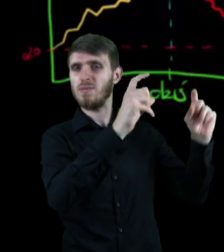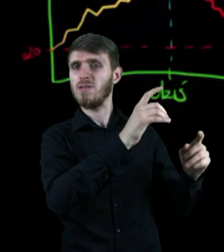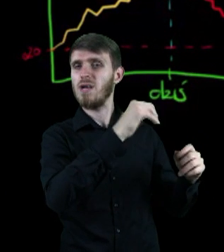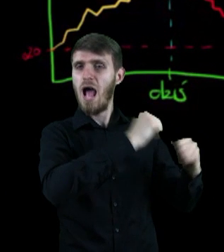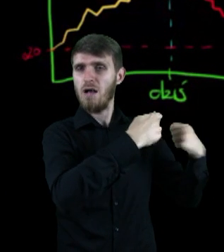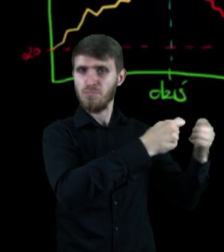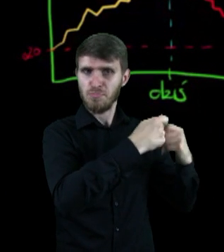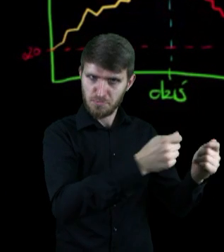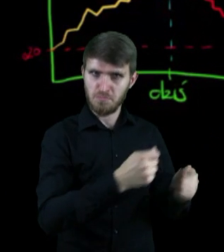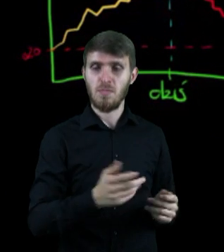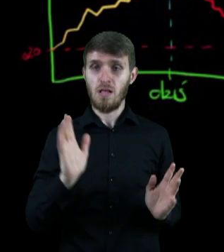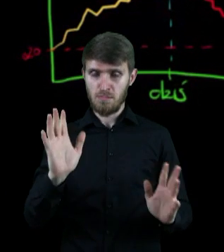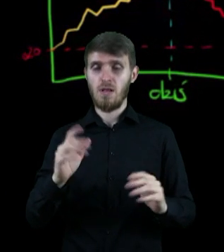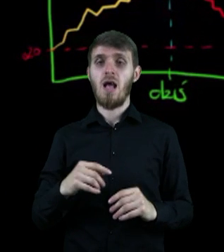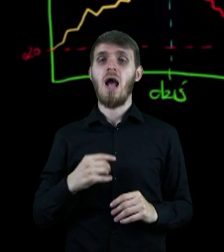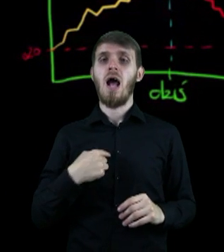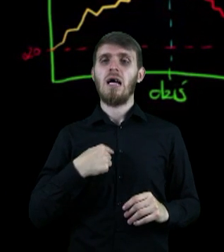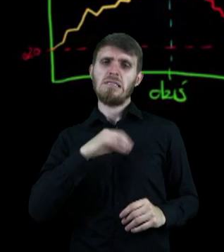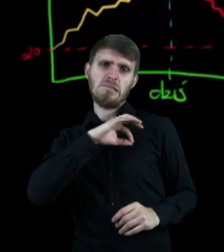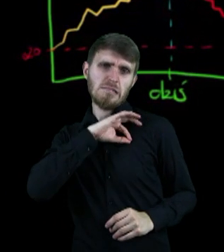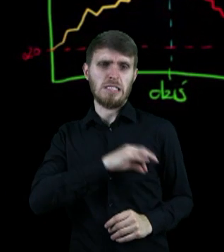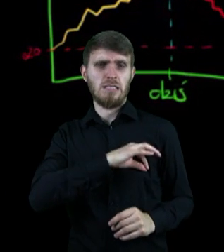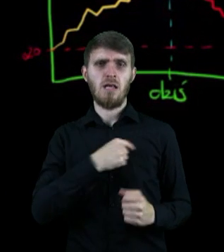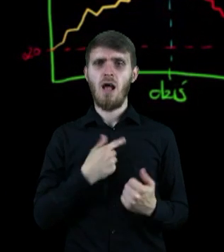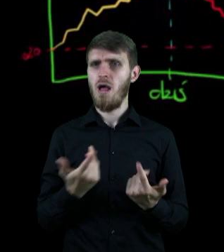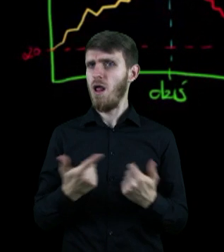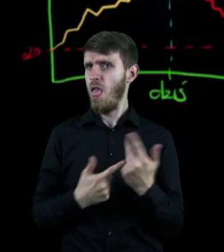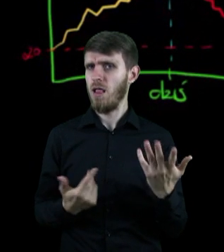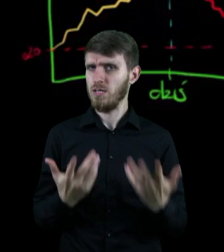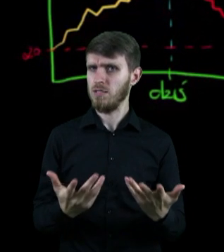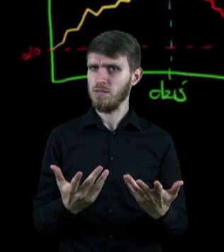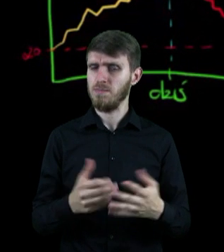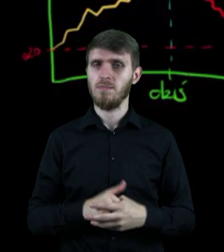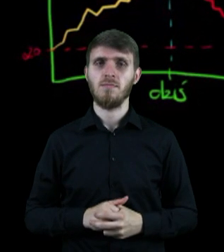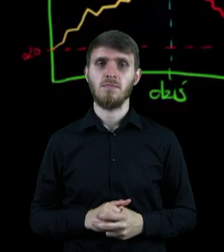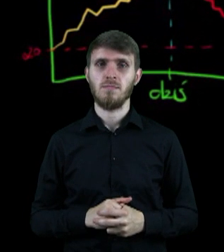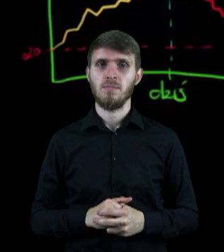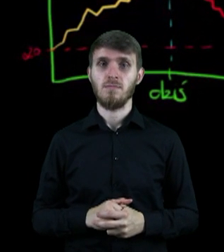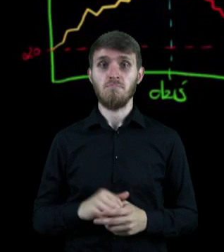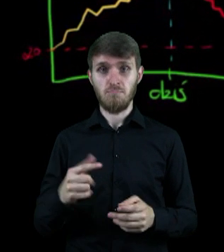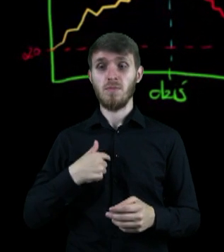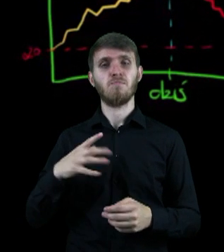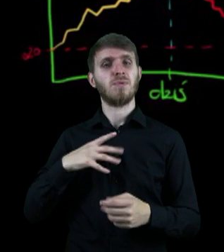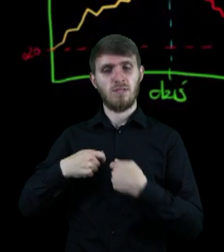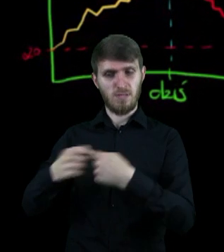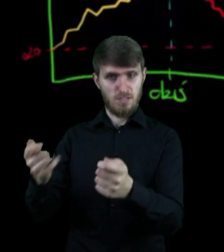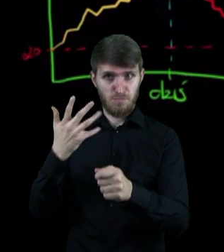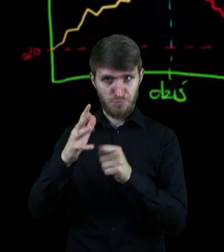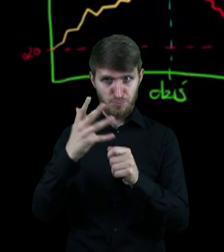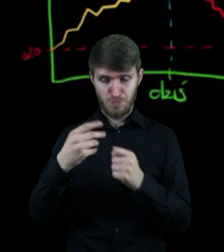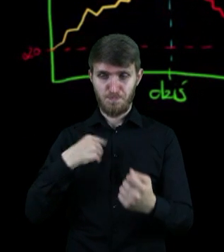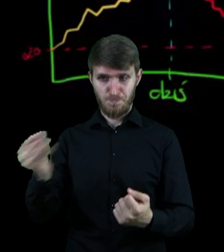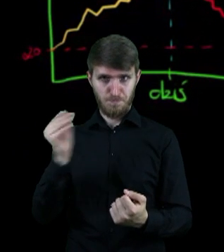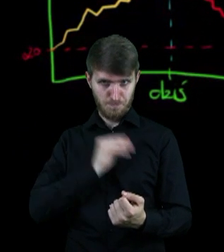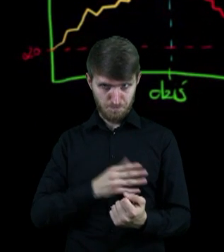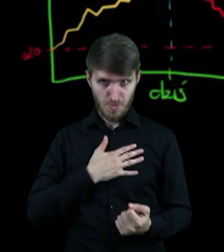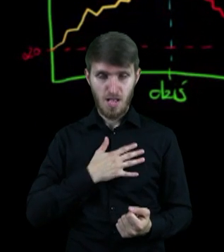poprzednio, do waszego domu maklerskiego. Natomiast jak wyglądają wasze zyski? No,